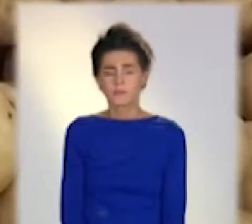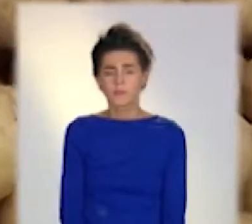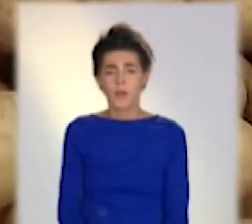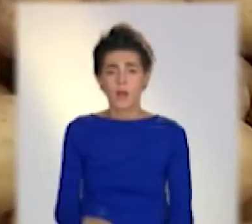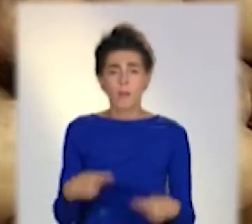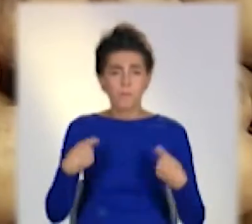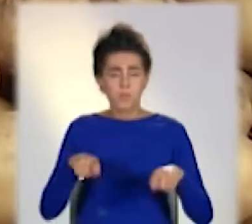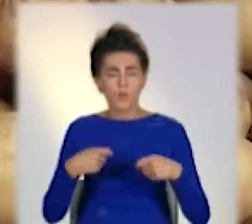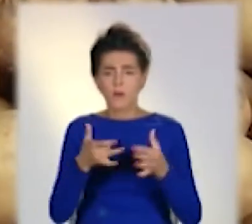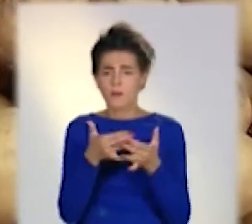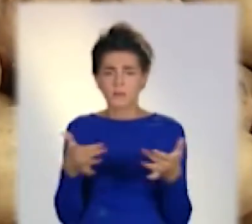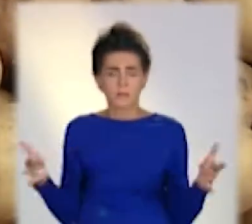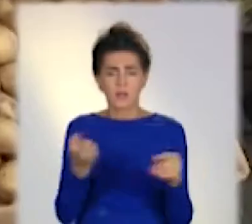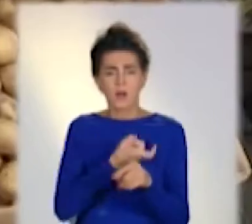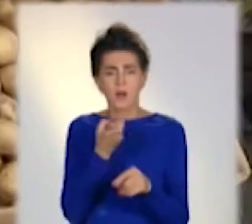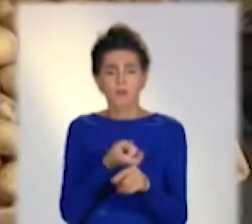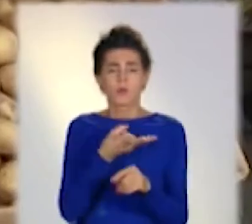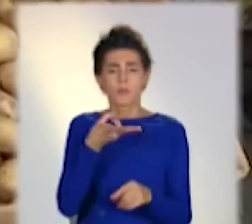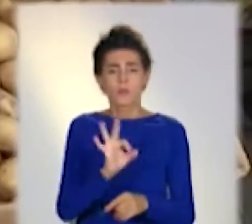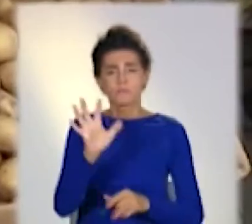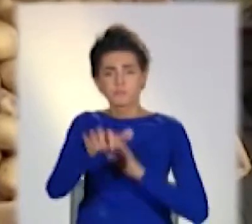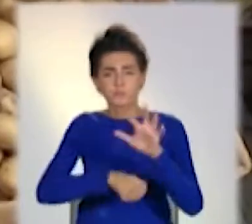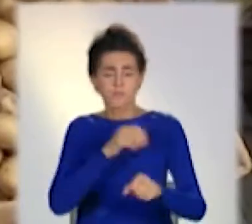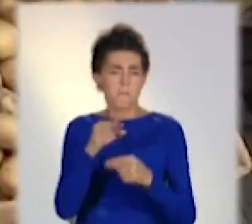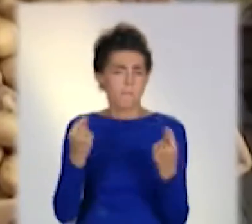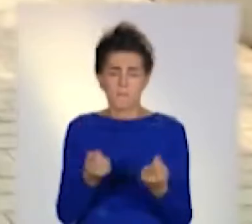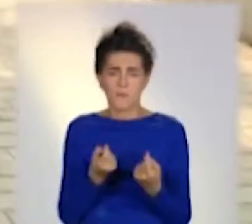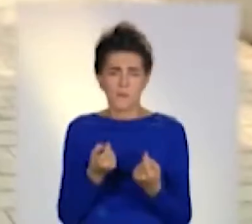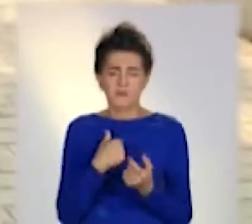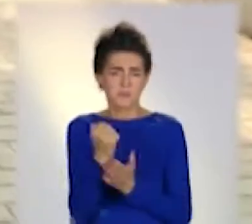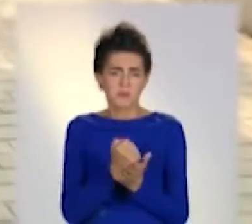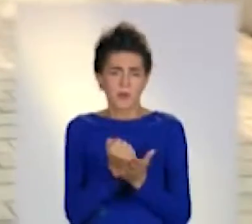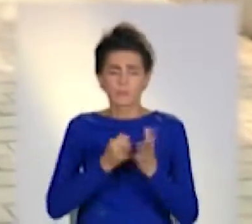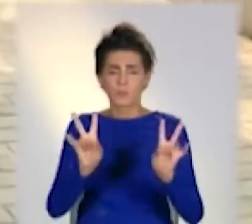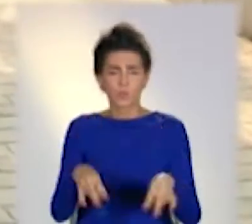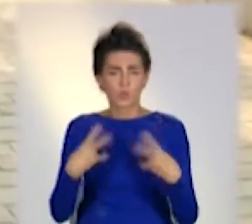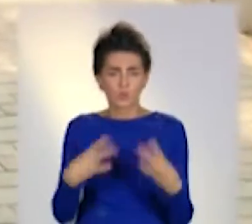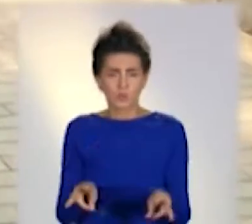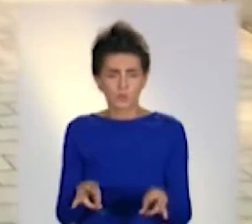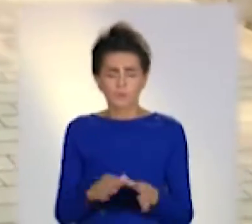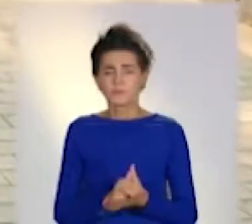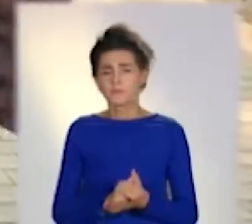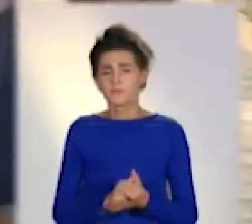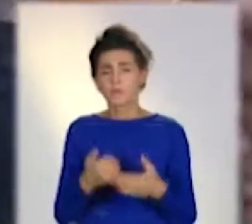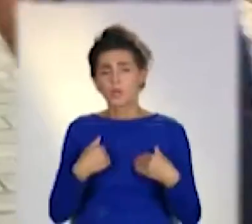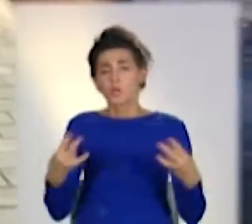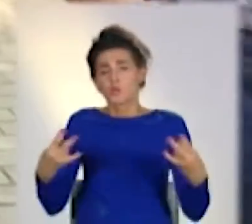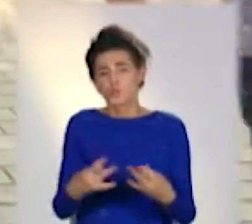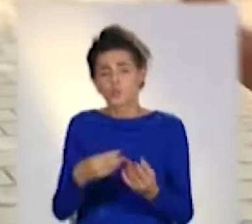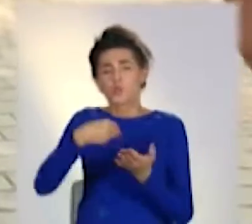На прилавках асортимент картоплі чималий, проте попит невеликий. Ми не запасаємося. Коли нам треба,